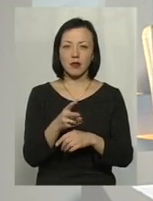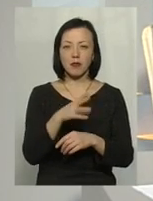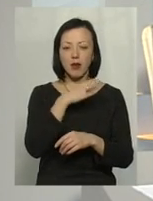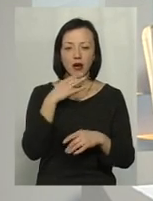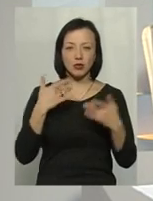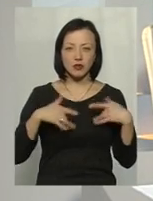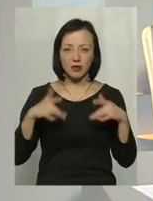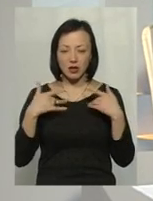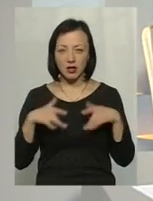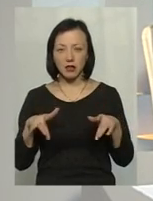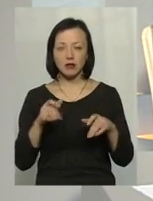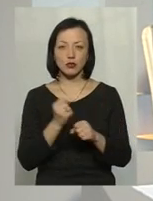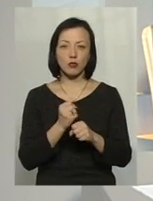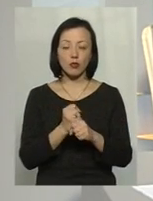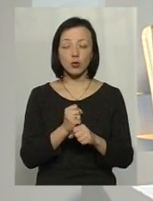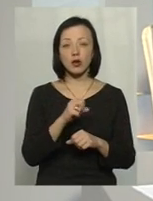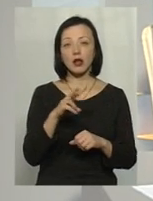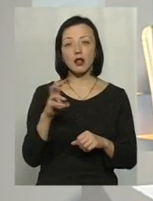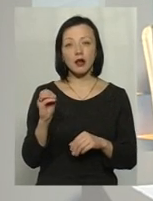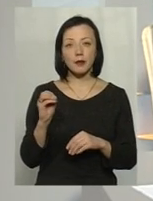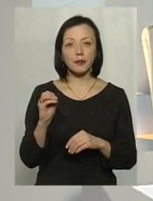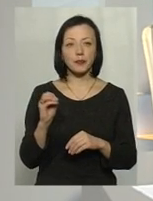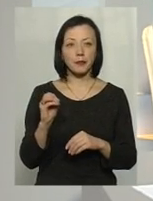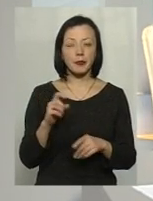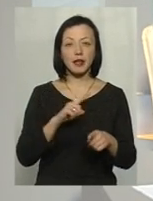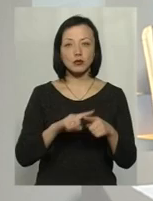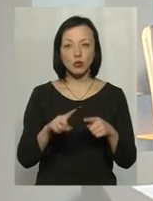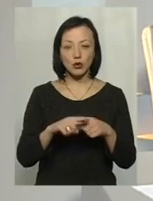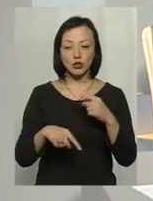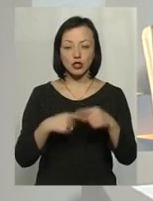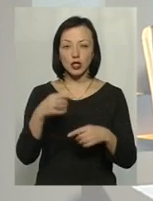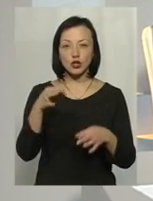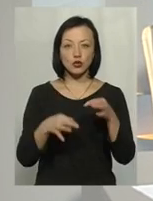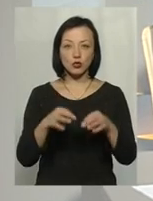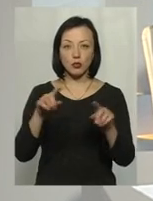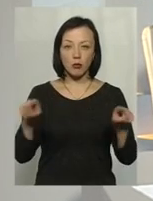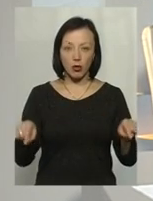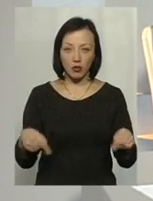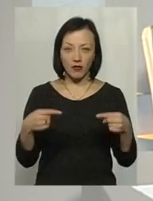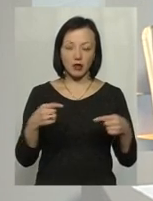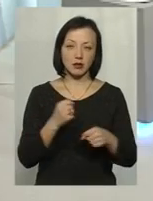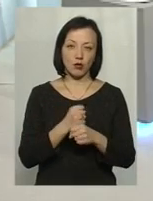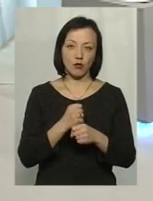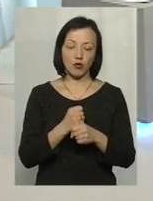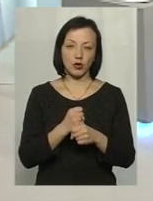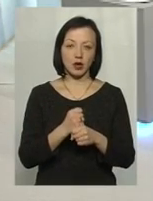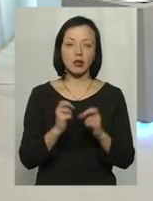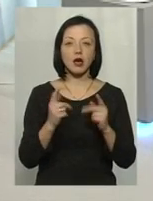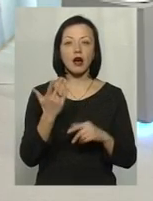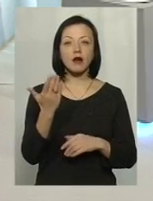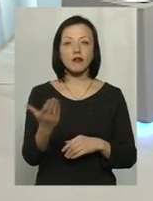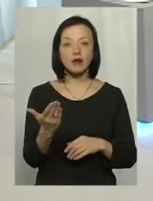свої робочі місця. Разом з тим, згодом через суд поновилися на посадах. Як